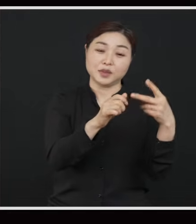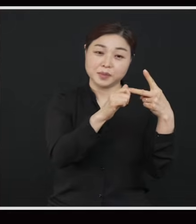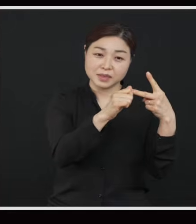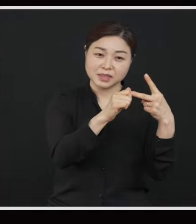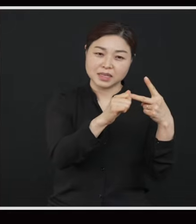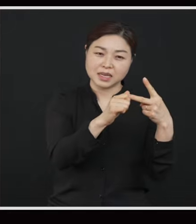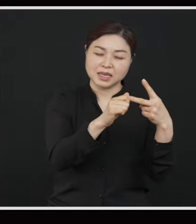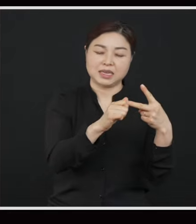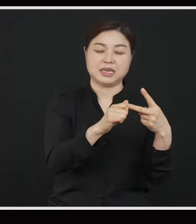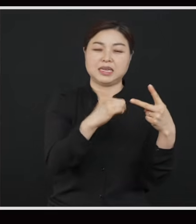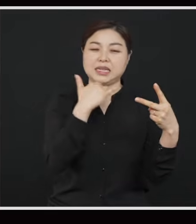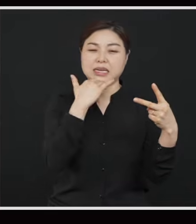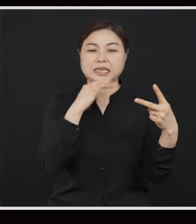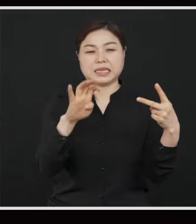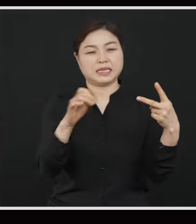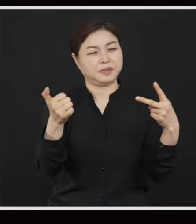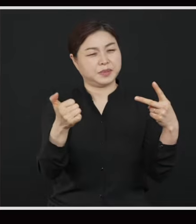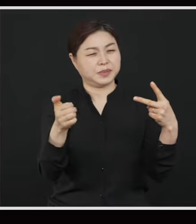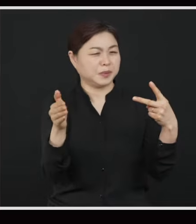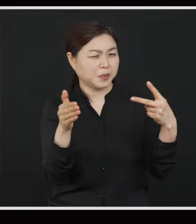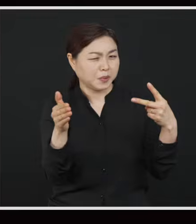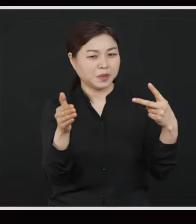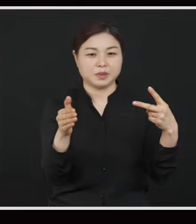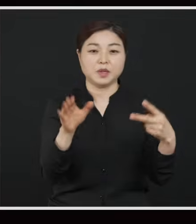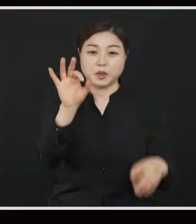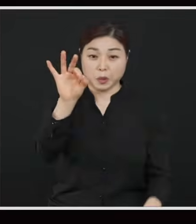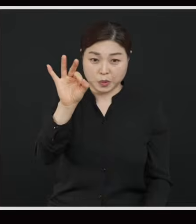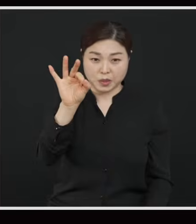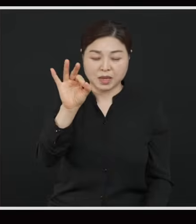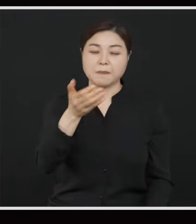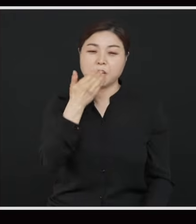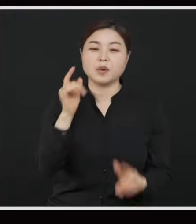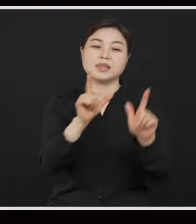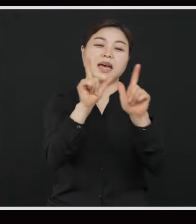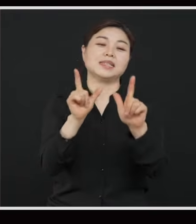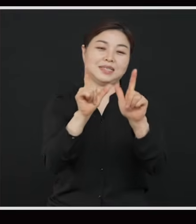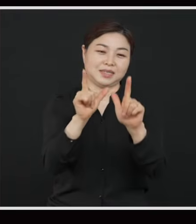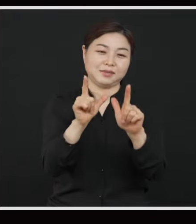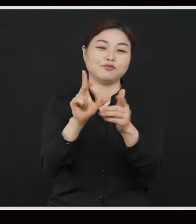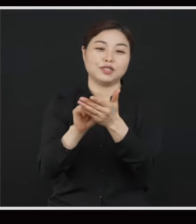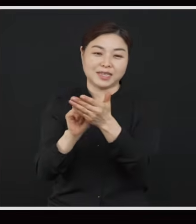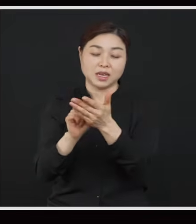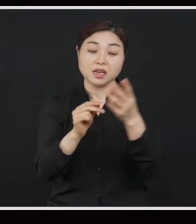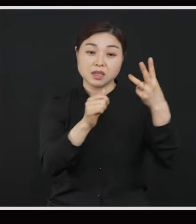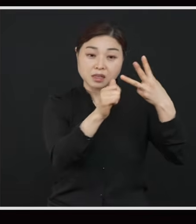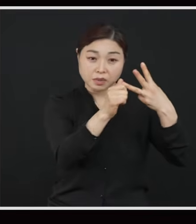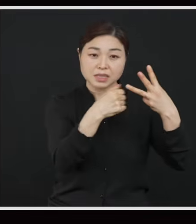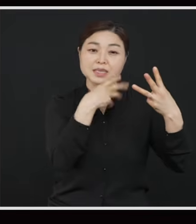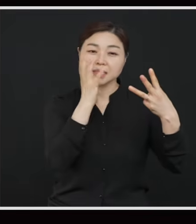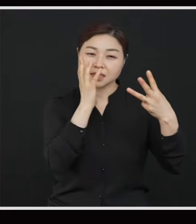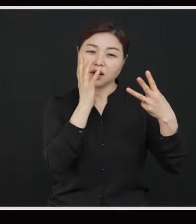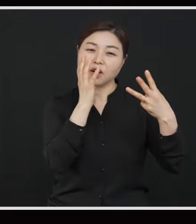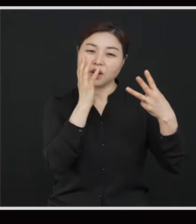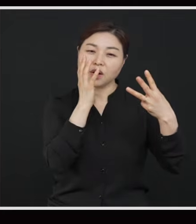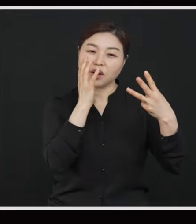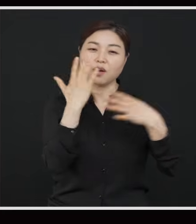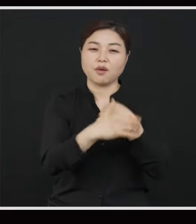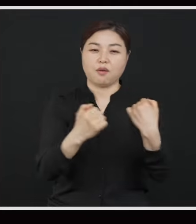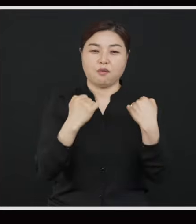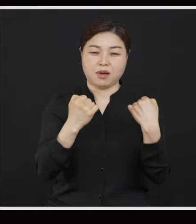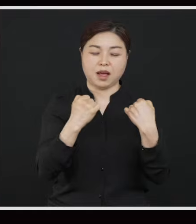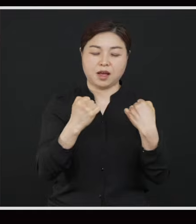중년쯤 되면은 돈으로 대표되는 먹고 사는 문제, 그 다음에 노년이 됐을 때는 건강과